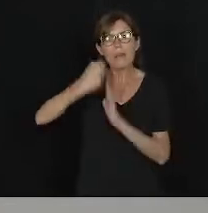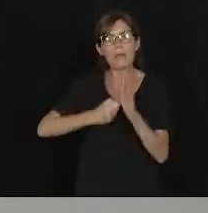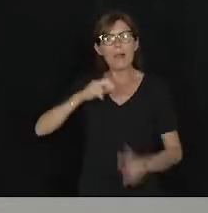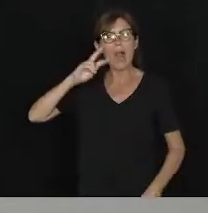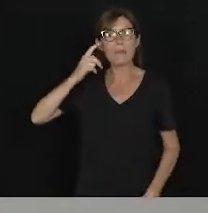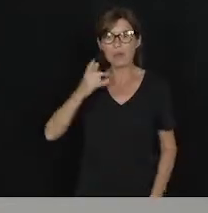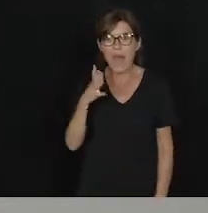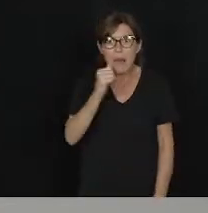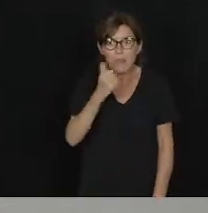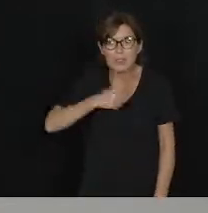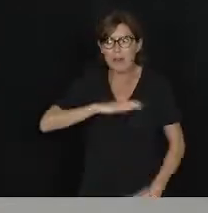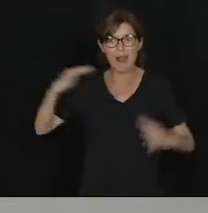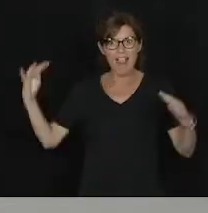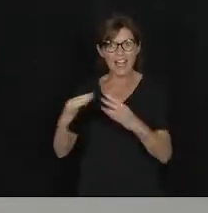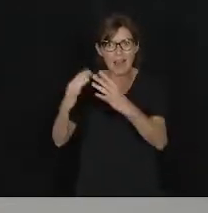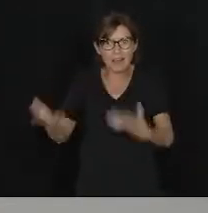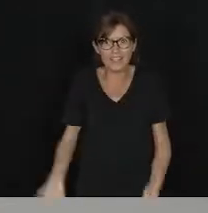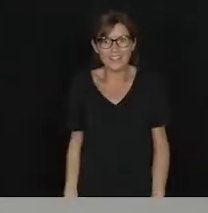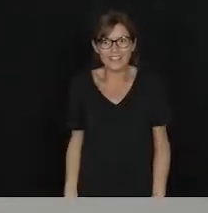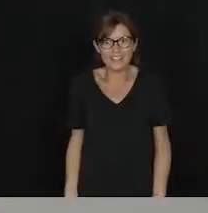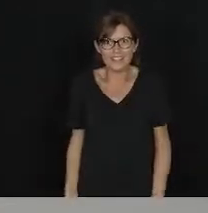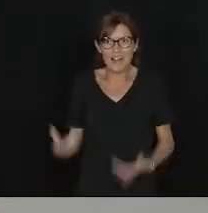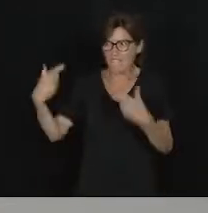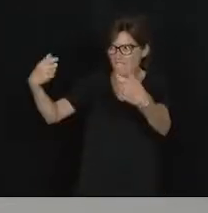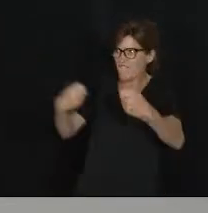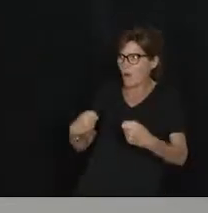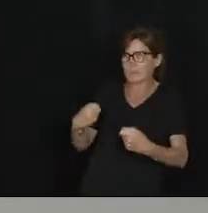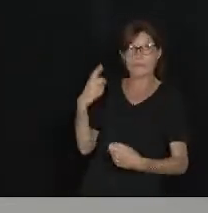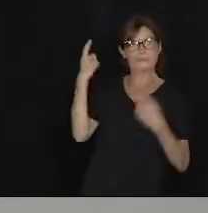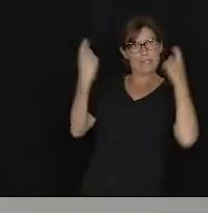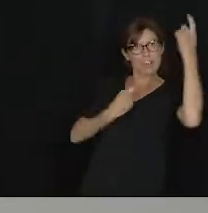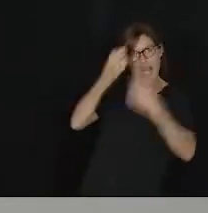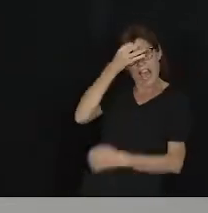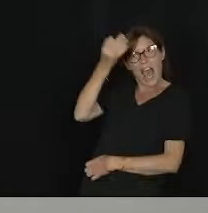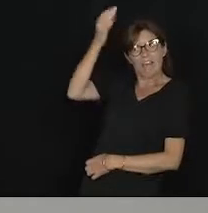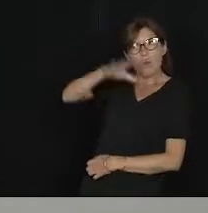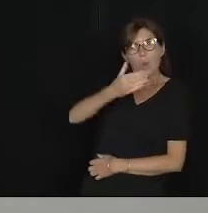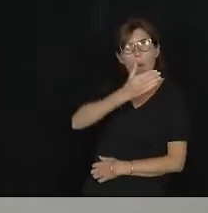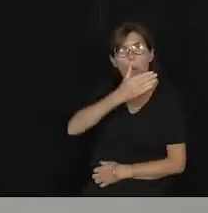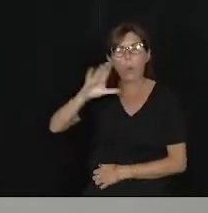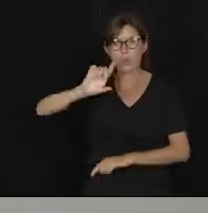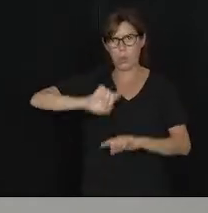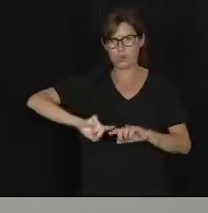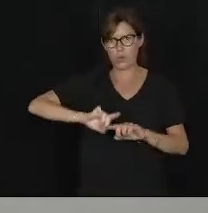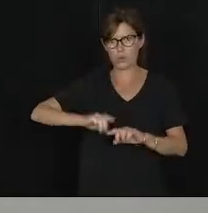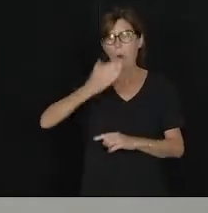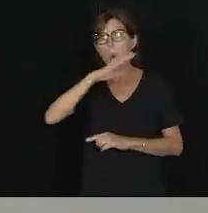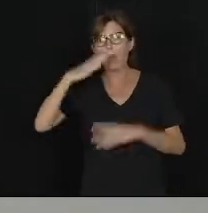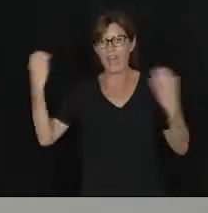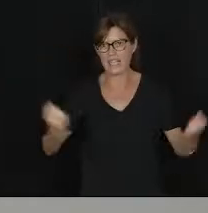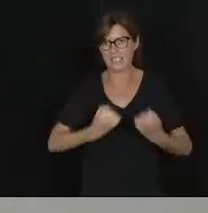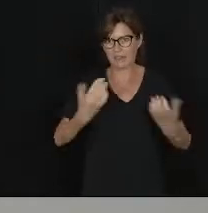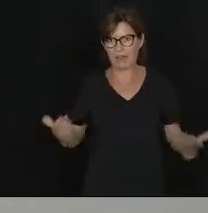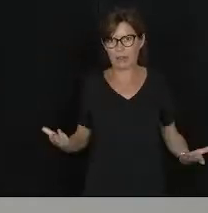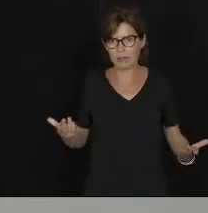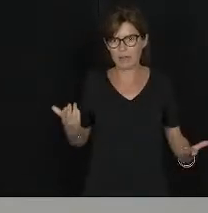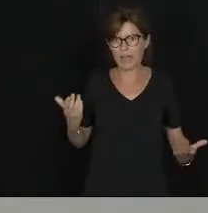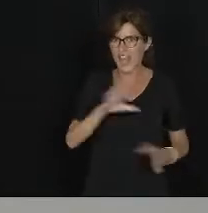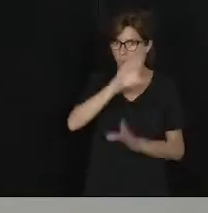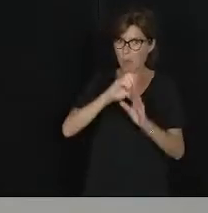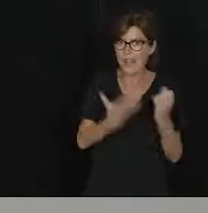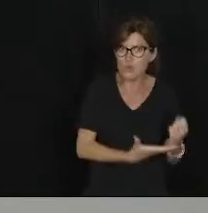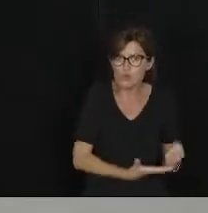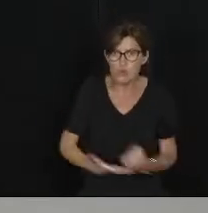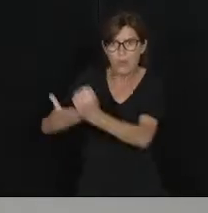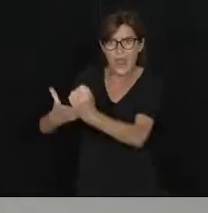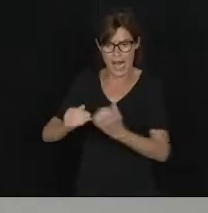Les mobilisations guerrières des écoles imposent des nouvelles réponses, liées par ailleurs à une autre activité qui est un soutien de la guerre. Hein, les mondes